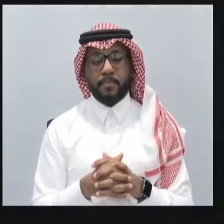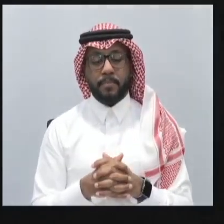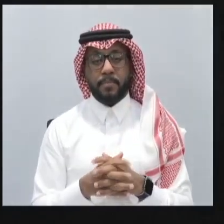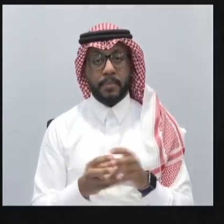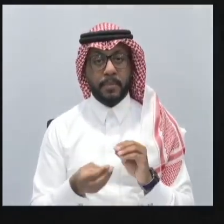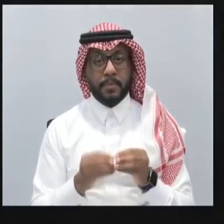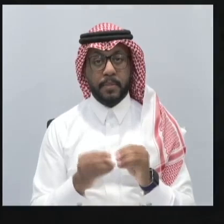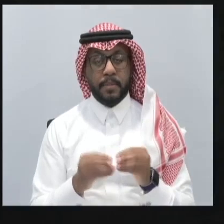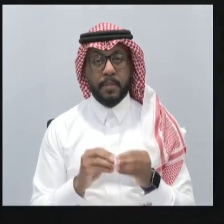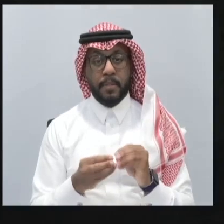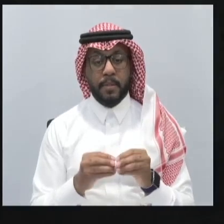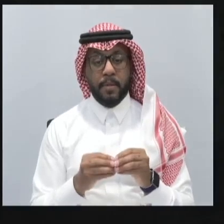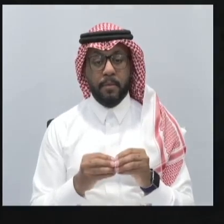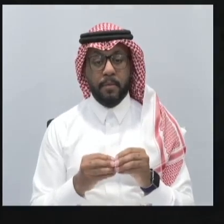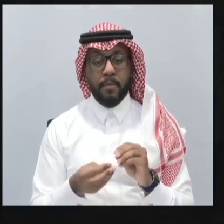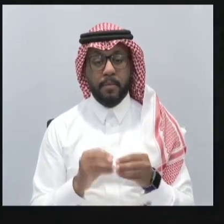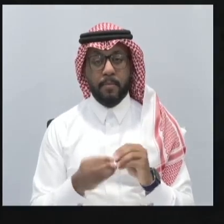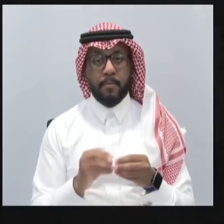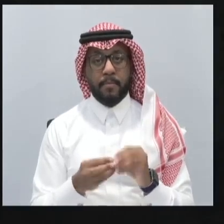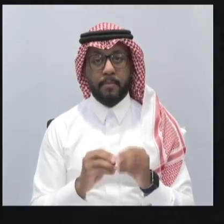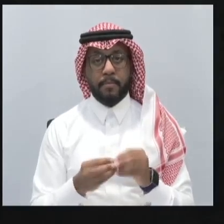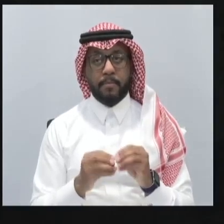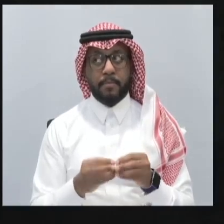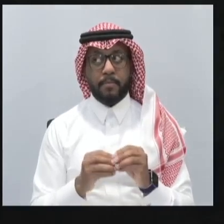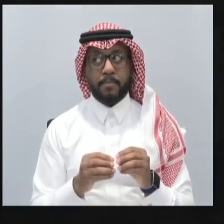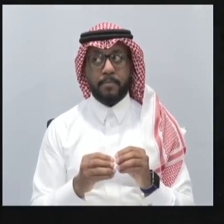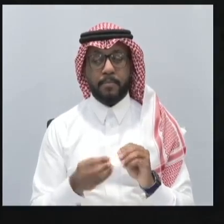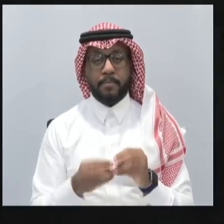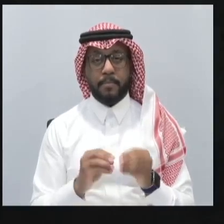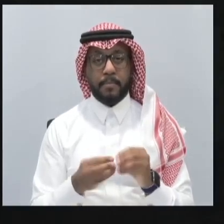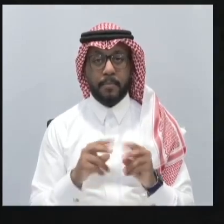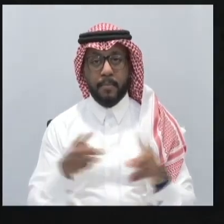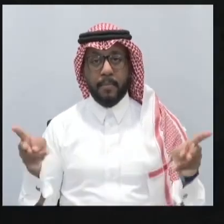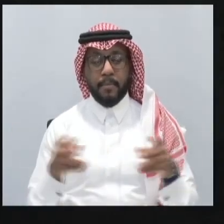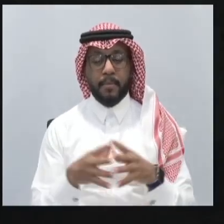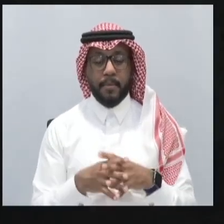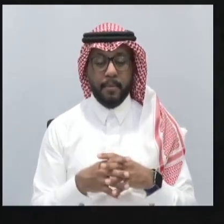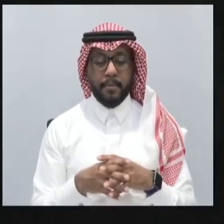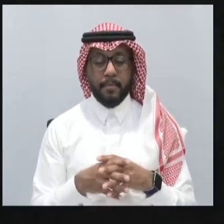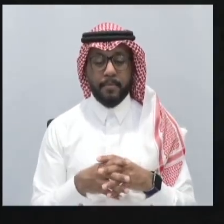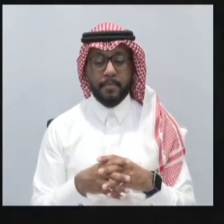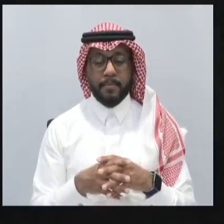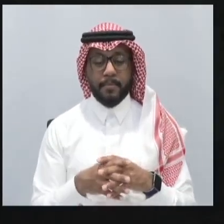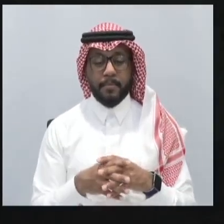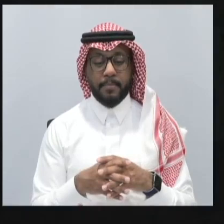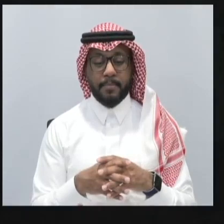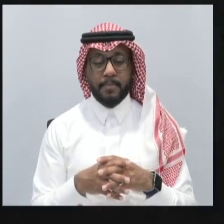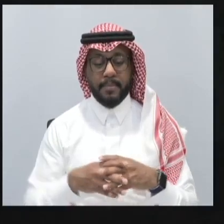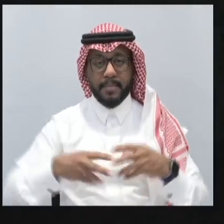ونحتاج لافلام اقلام تلوين تلاوين ونحتاج ليش